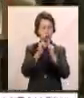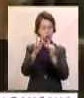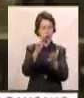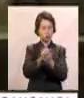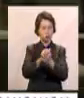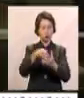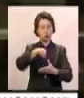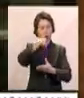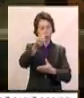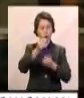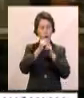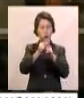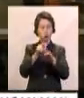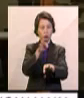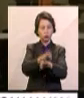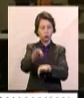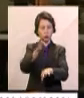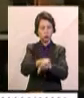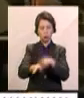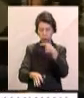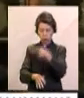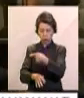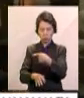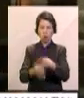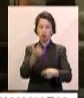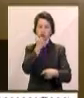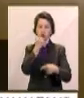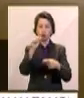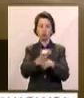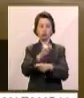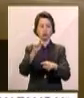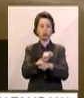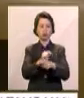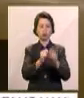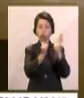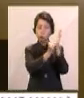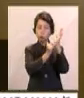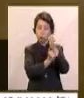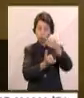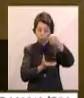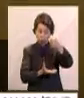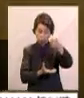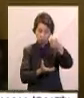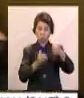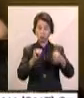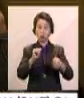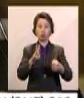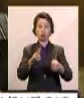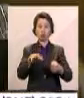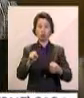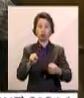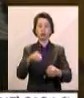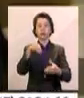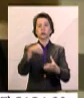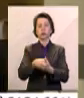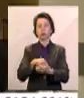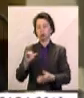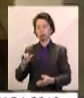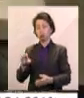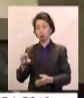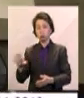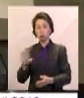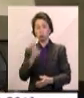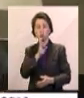dan mengeluarkan kenyataan fitnah terhadapnya berhubung penyalahgunaan dana YAWAS. Dalam pernyataan tuntutan itu, Biyin